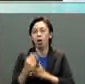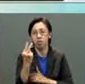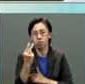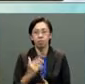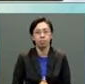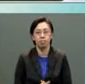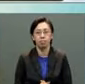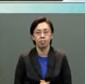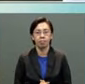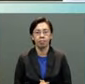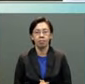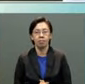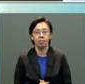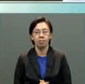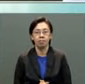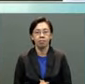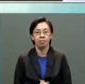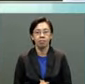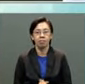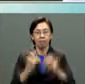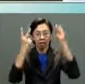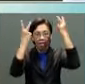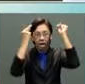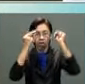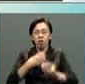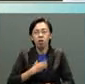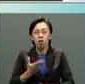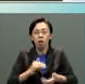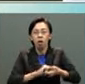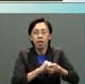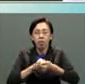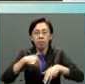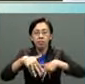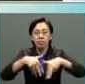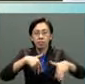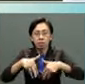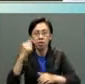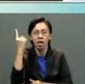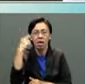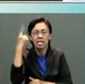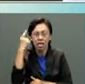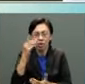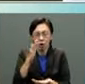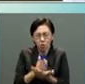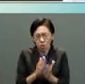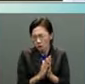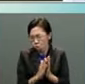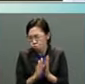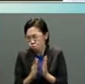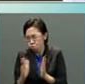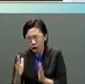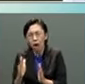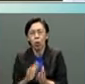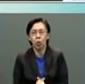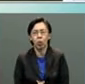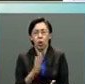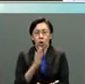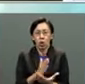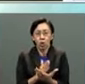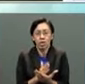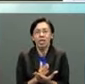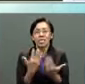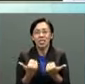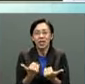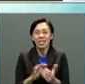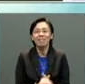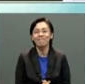ครับแล้วก็นายกรัฐมนตรีเรียกร้องให้ประชาชนงดการท่องเที่ยวในวันหยุดยาวประจำปีช่วงฤดูใบไม้